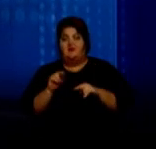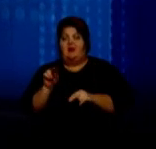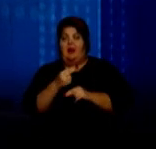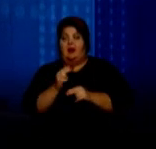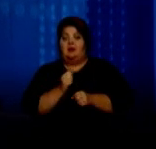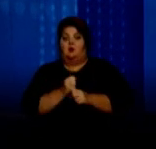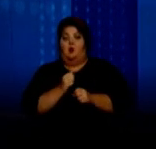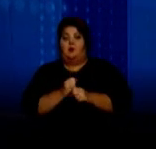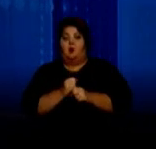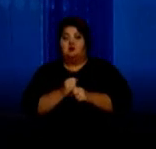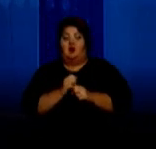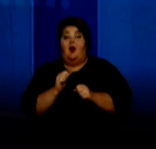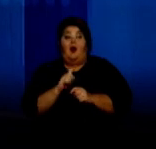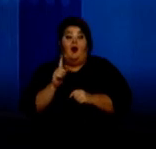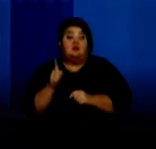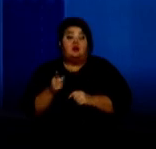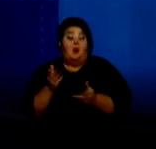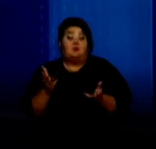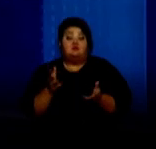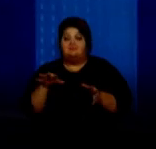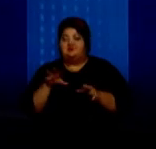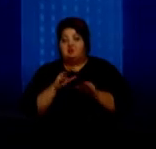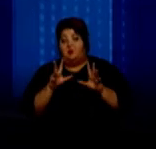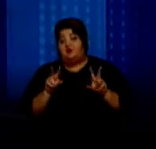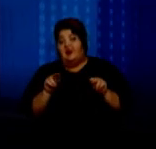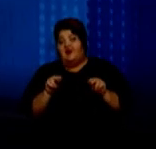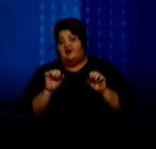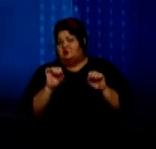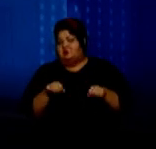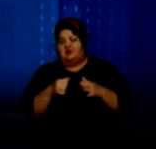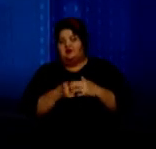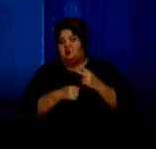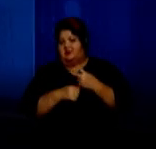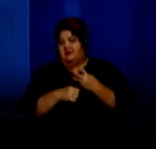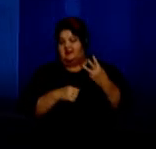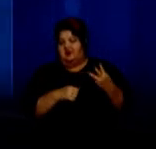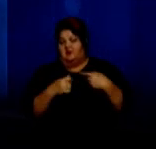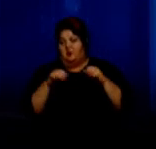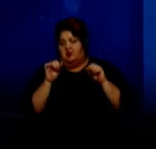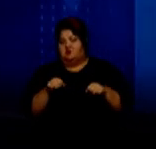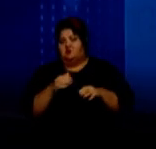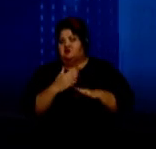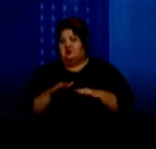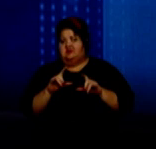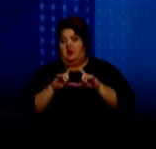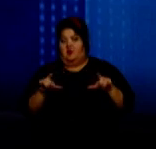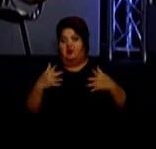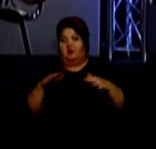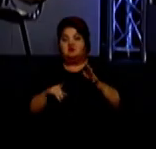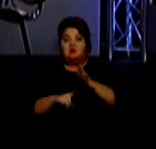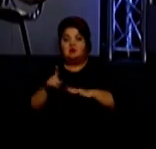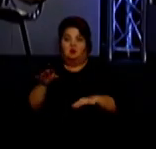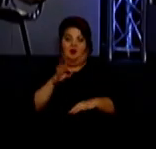самому об'єкті. Ну, а там, як буде все гаразд, можливо, до 23-му році ми зможемо частину об'єкту вже запустити